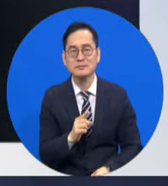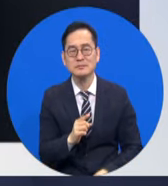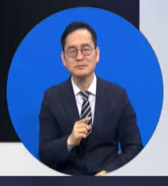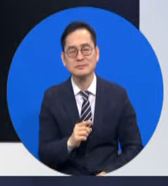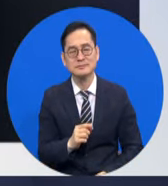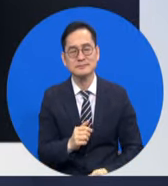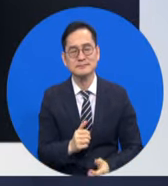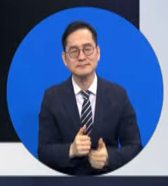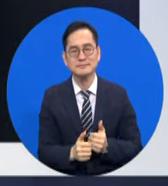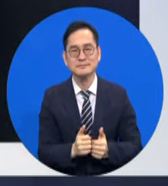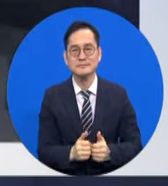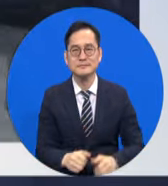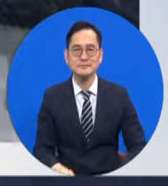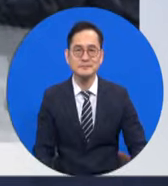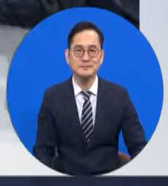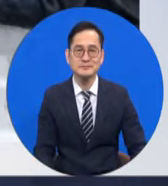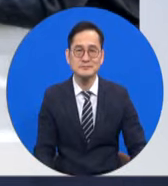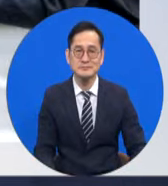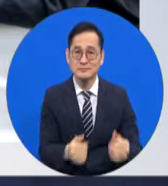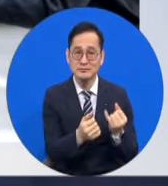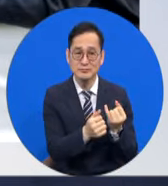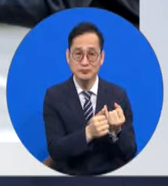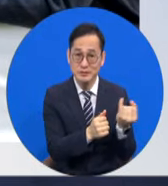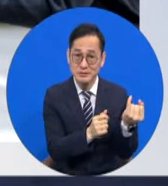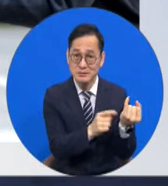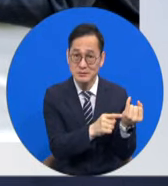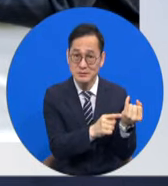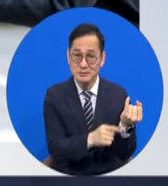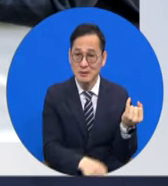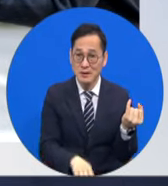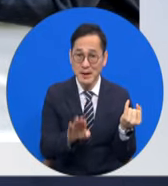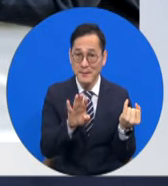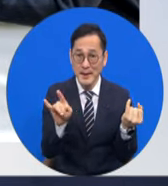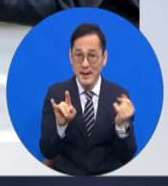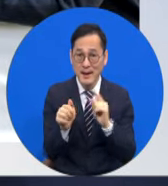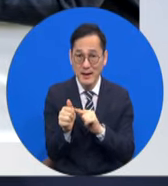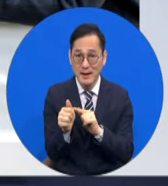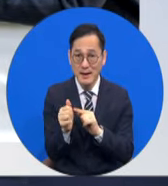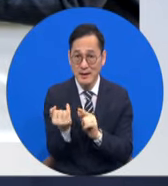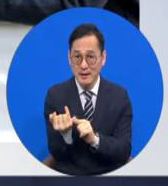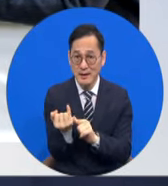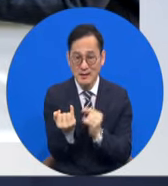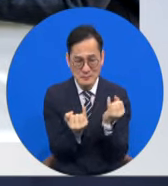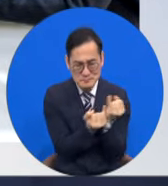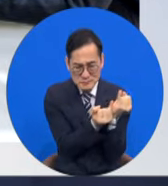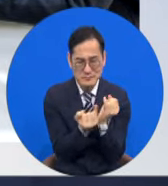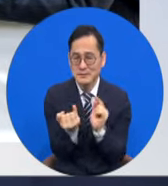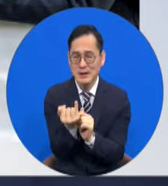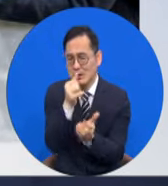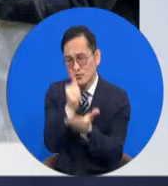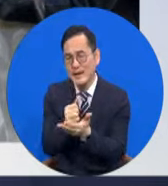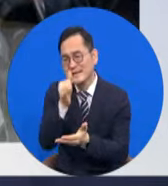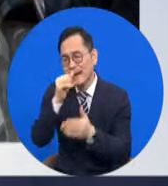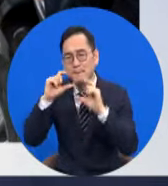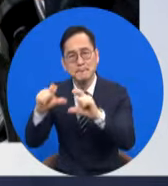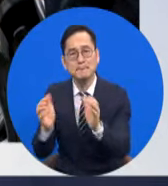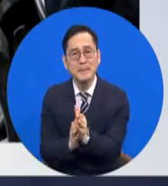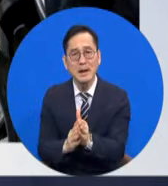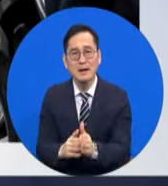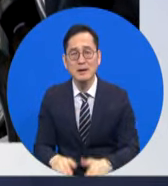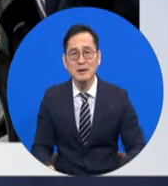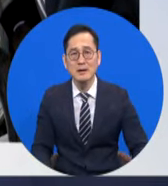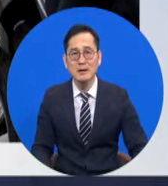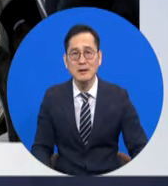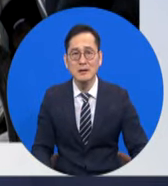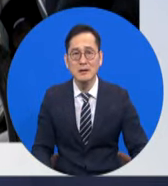하셨는데 김혜경 씨 재판은 그 배모 씨가 항소심까지 가가지고 유죄 확정 판결이 나왔기 때문에